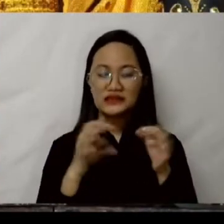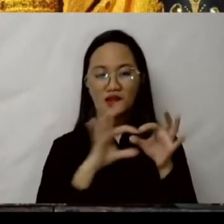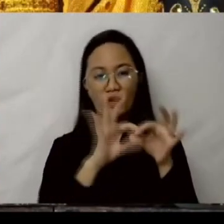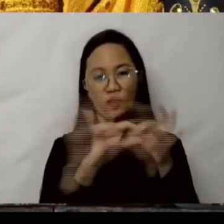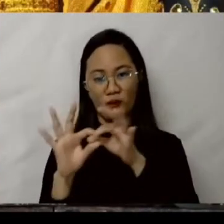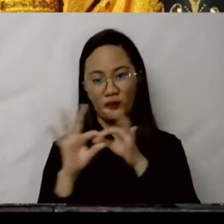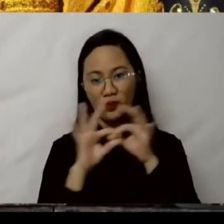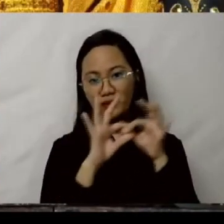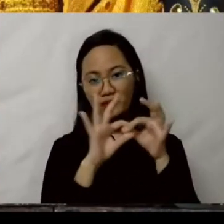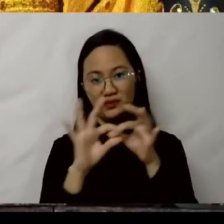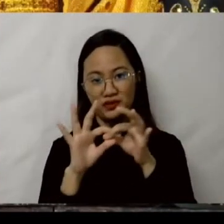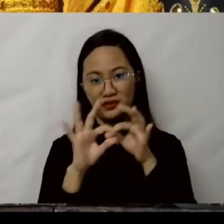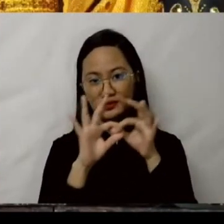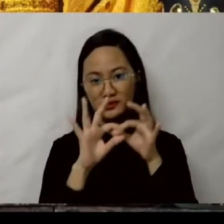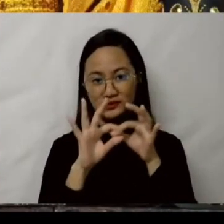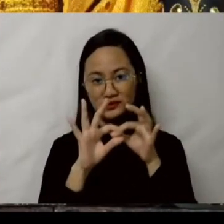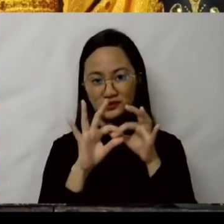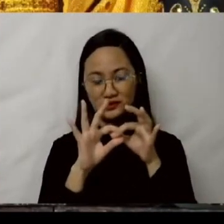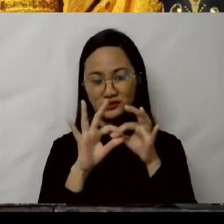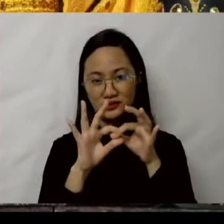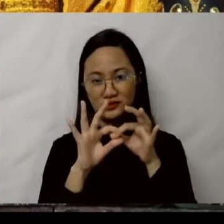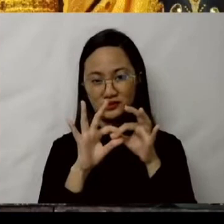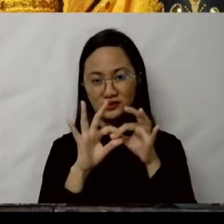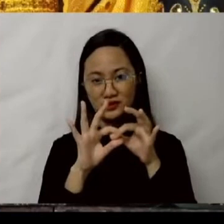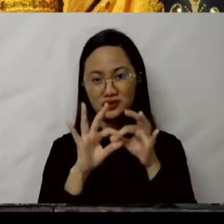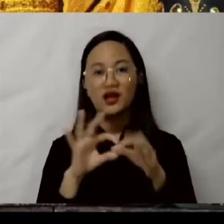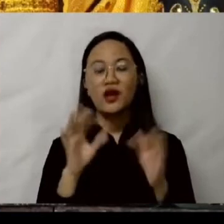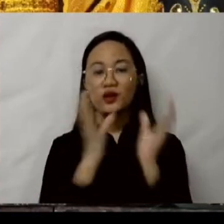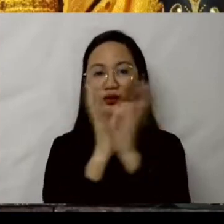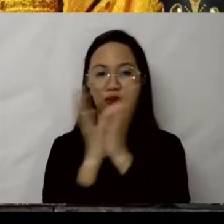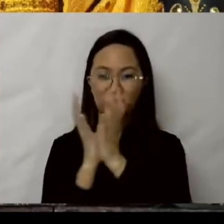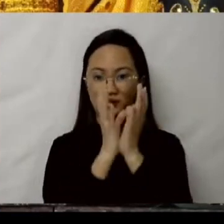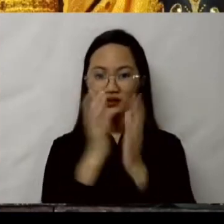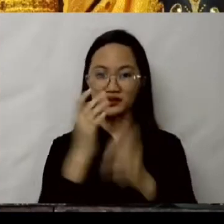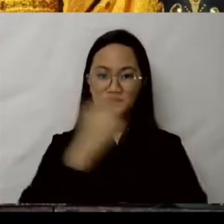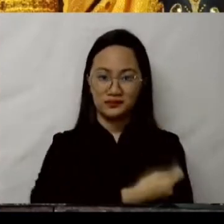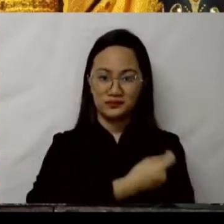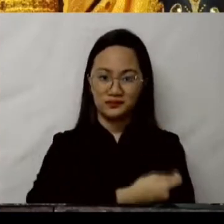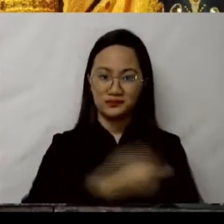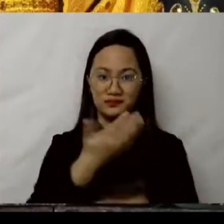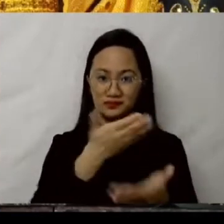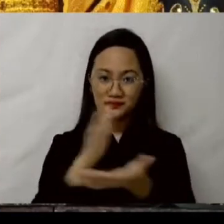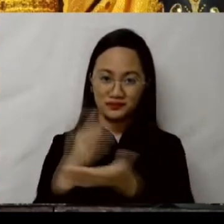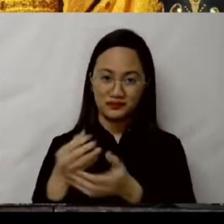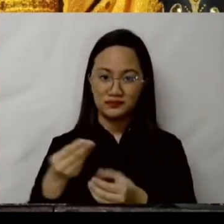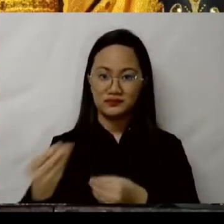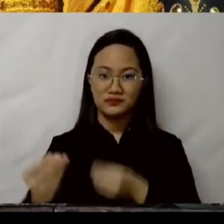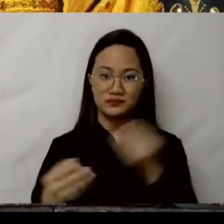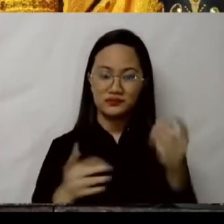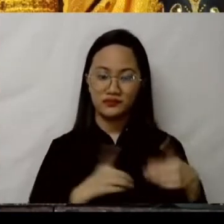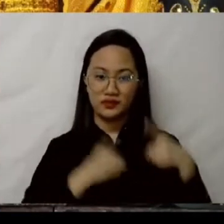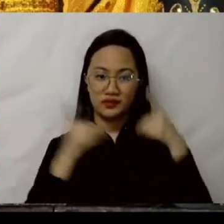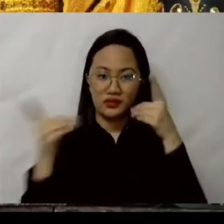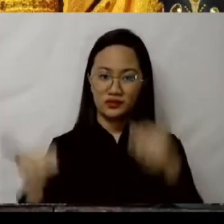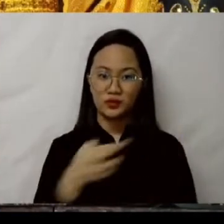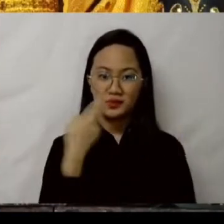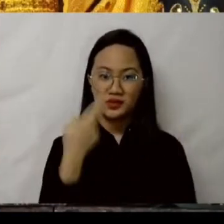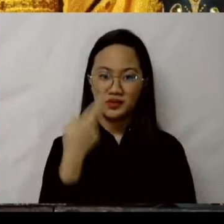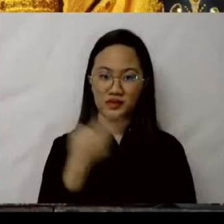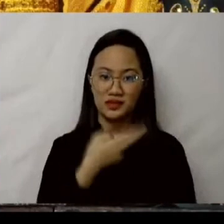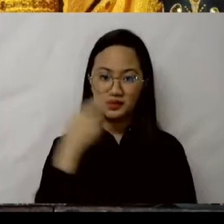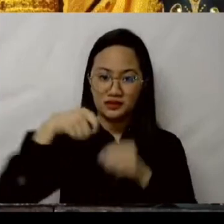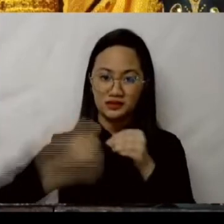mesa ni San Jose Pantry, mangyari po na dalhin ninyo ang inyong donasyong bigas, delata,